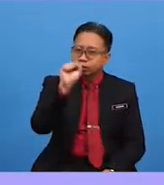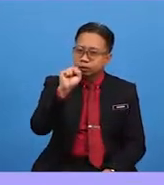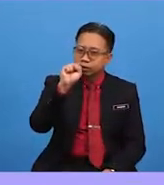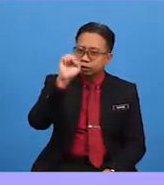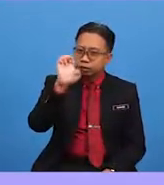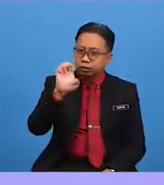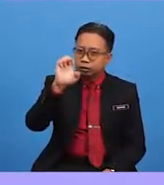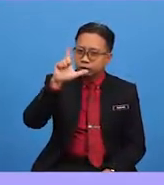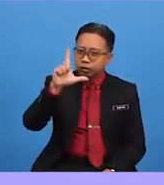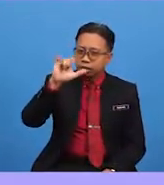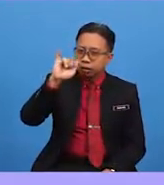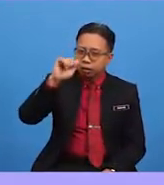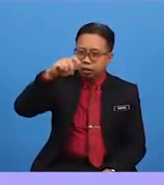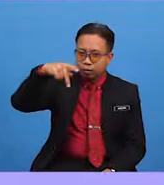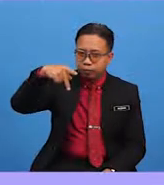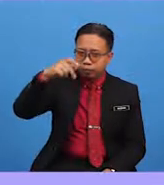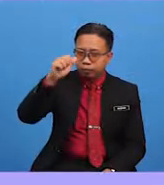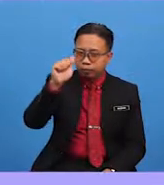selipar.